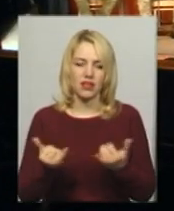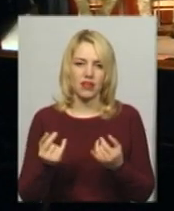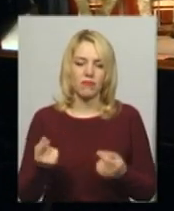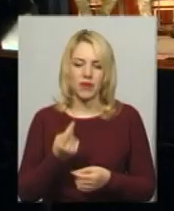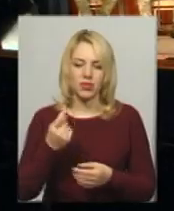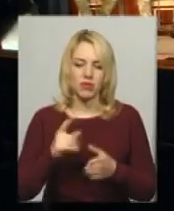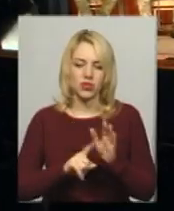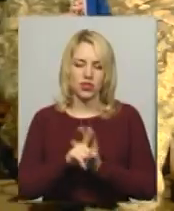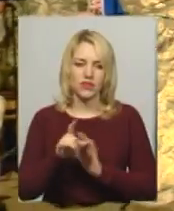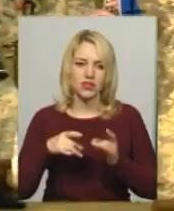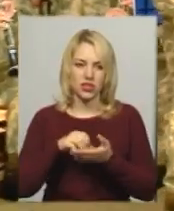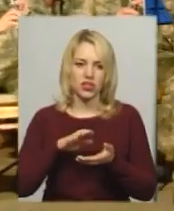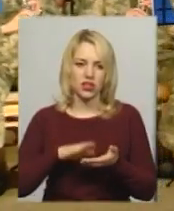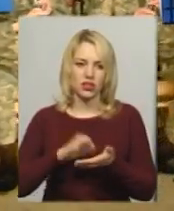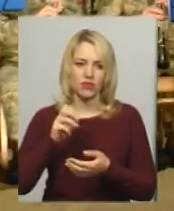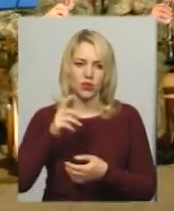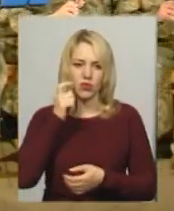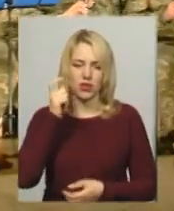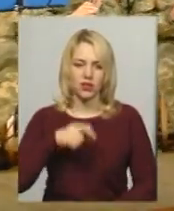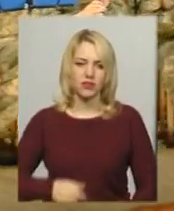почали відзначати в Україні.